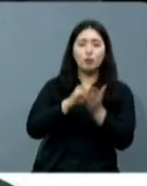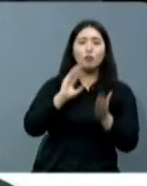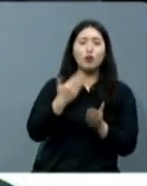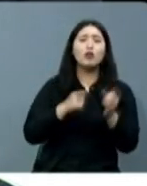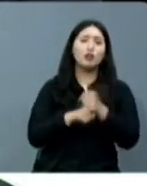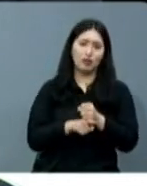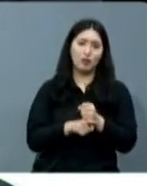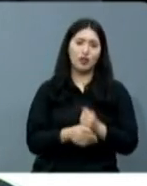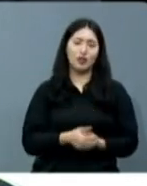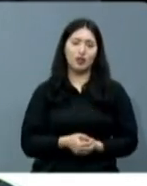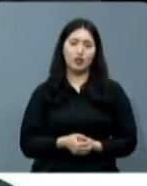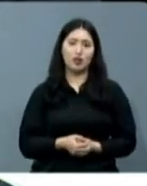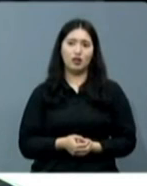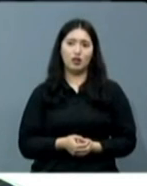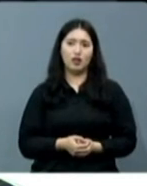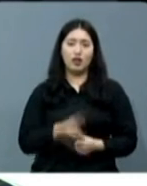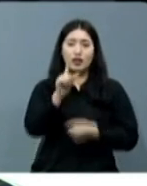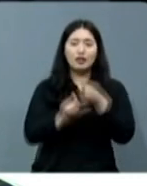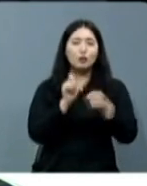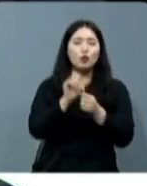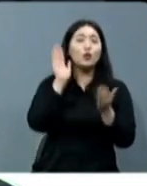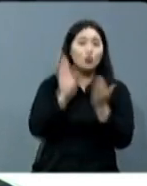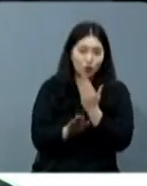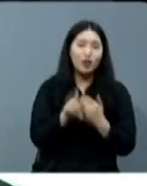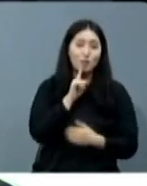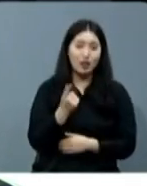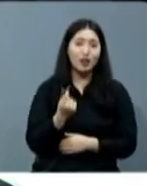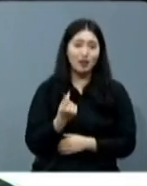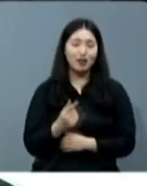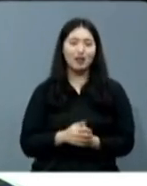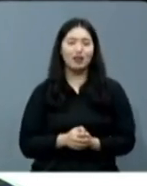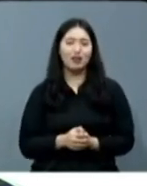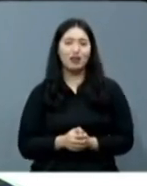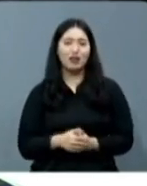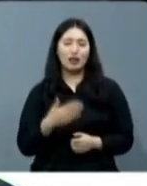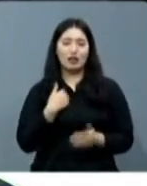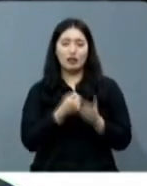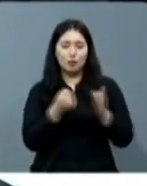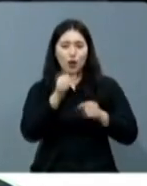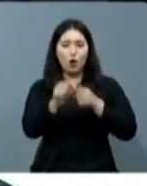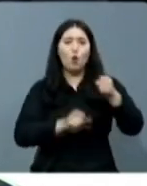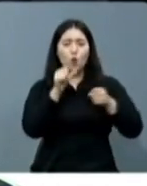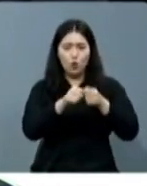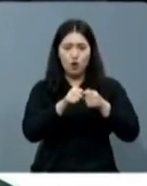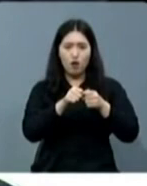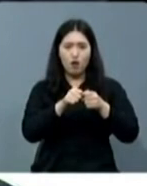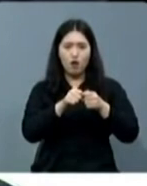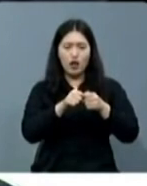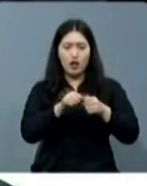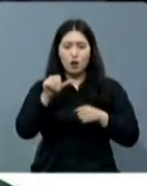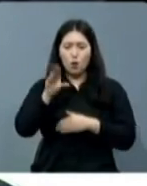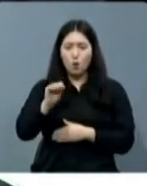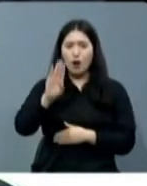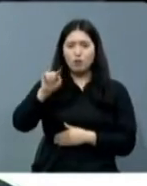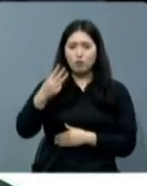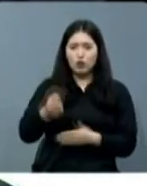겁니다. G7 시대. 15년 뒤에. 네, 그렇습니다. 그래서 제가 5년간 목표 수치로 5만 불을 정해놓고